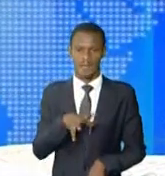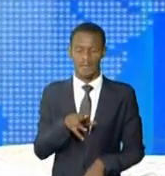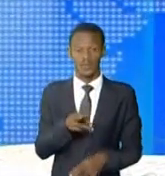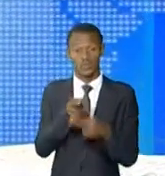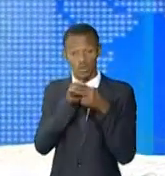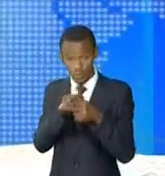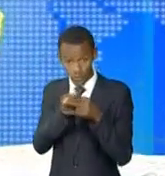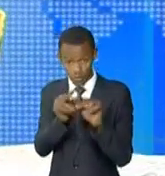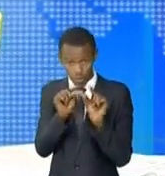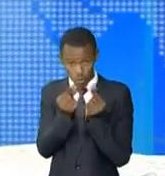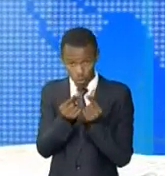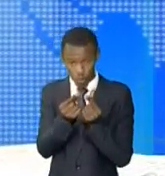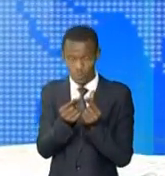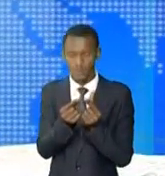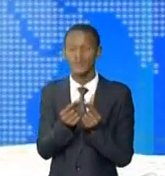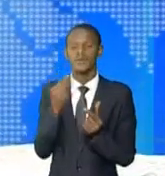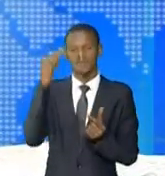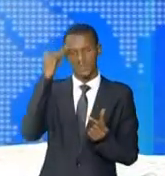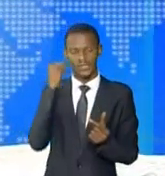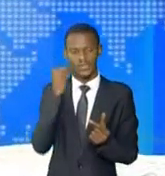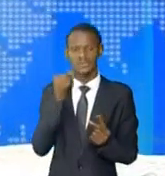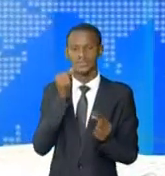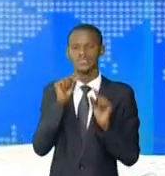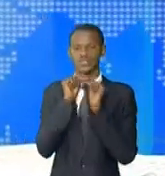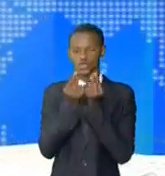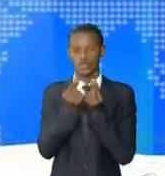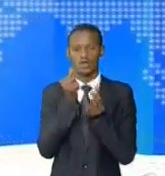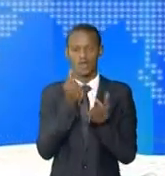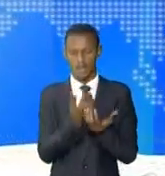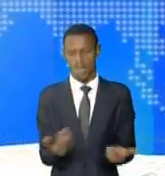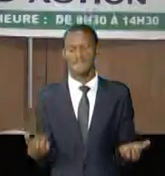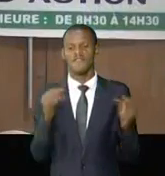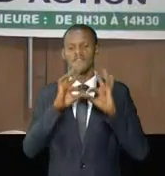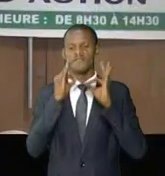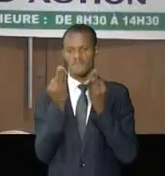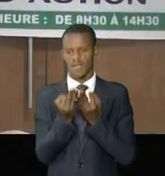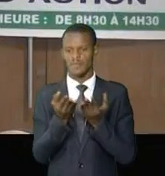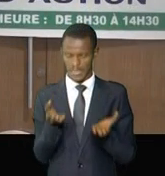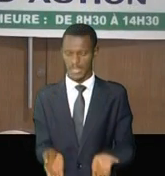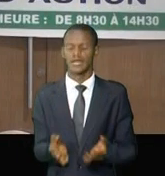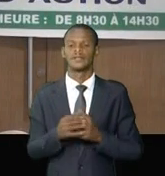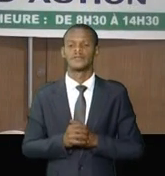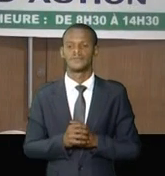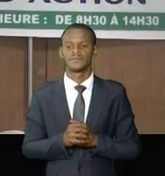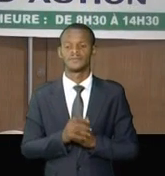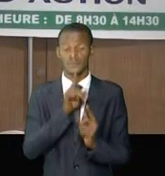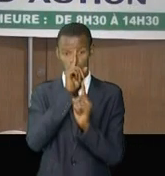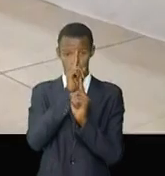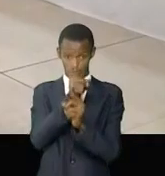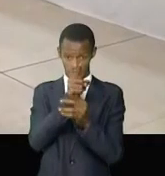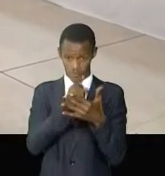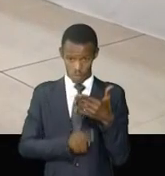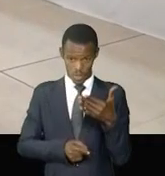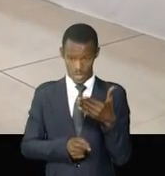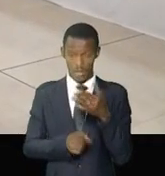de la ministre du Genre, Enfants et Familles, Béatrice Lomea. Yvette Mokoutsima. L'objectif est de promouvoir à